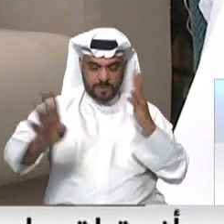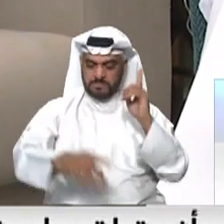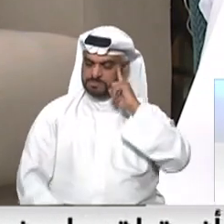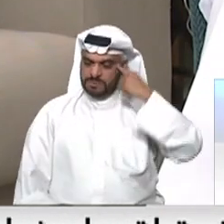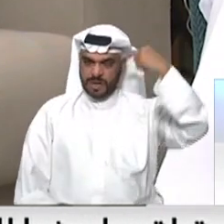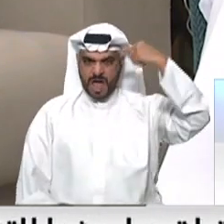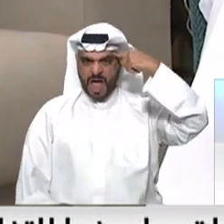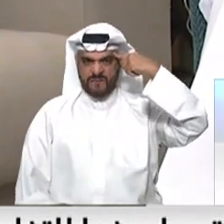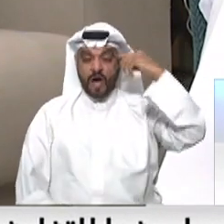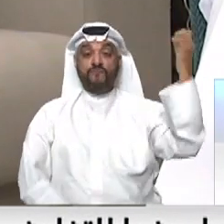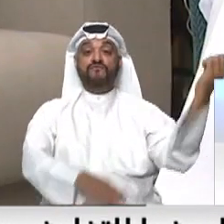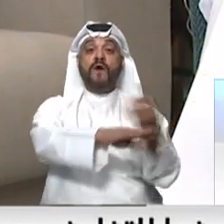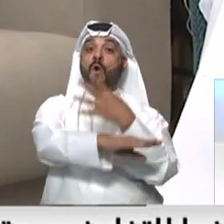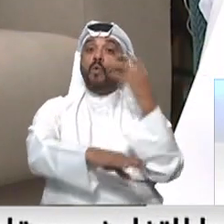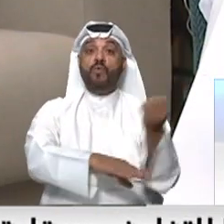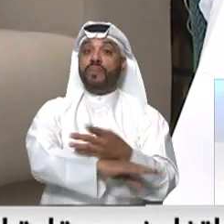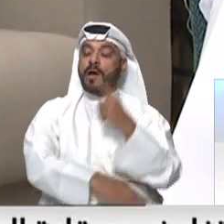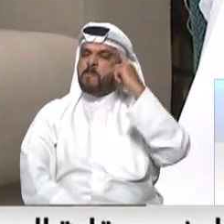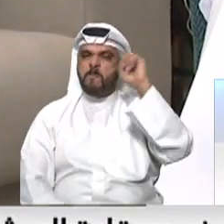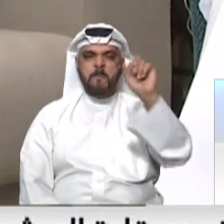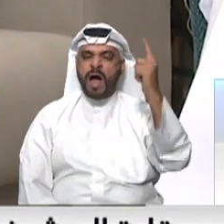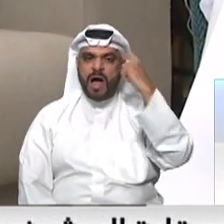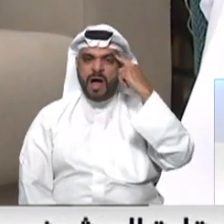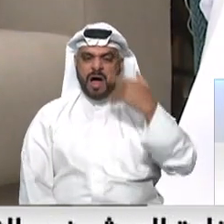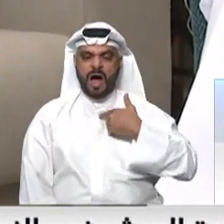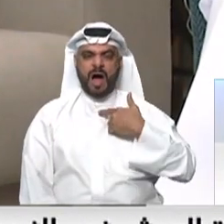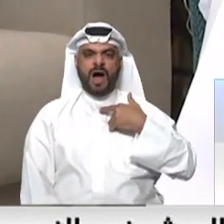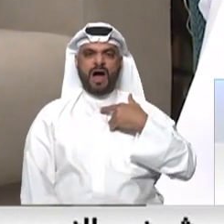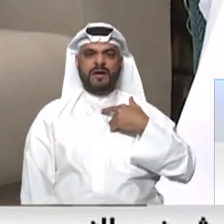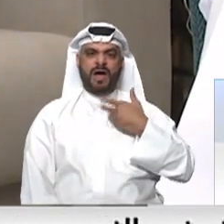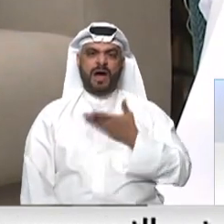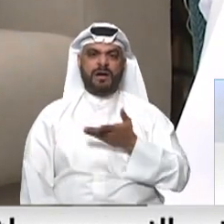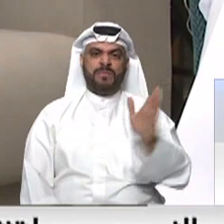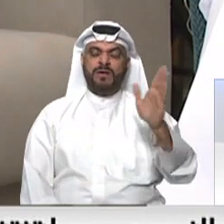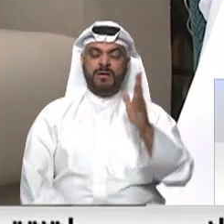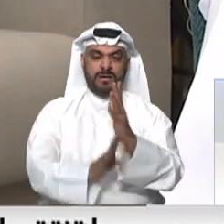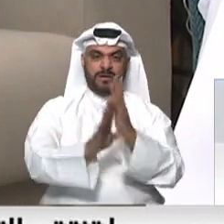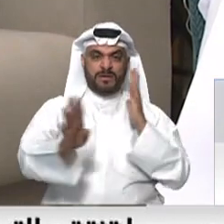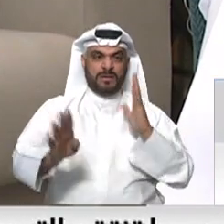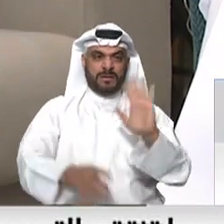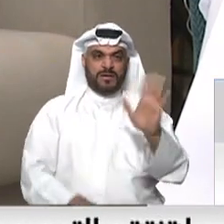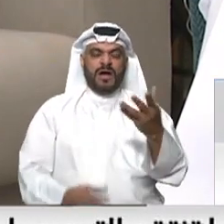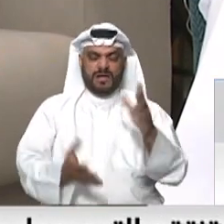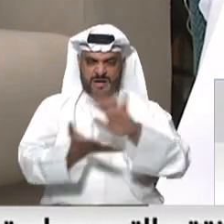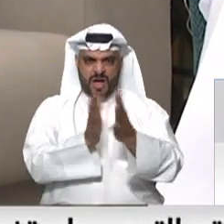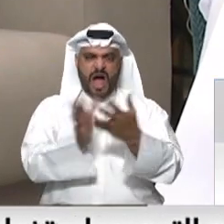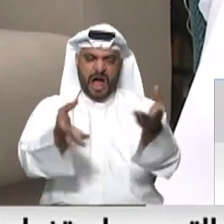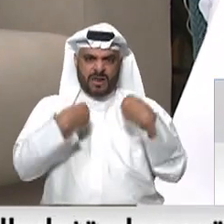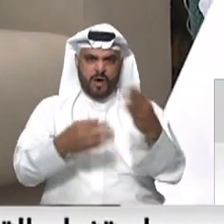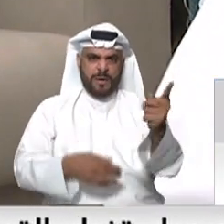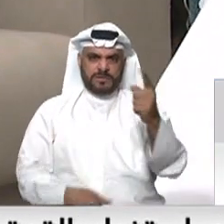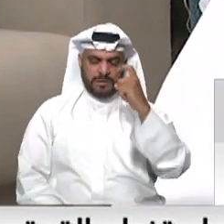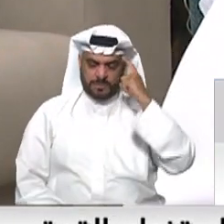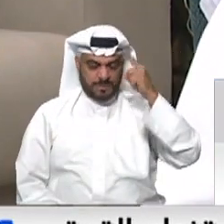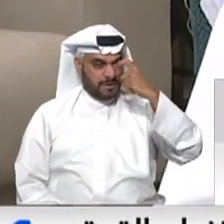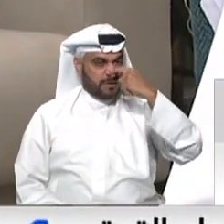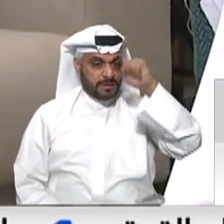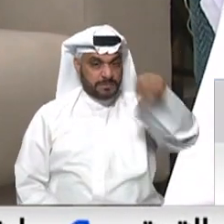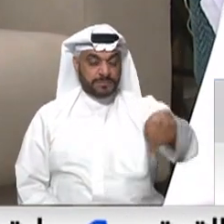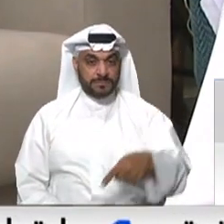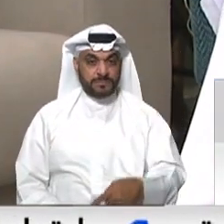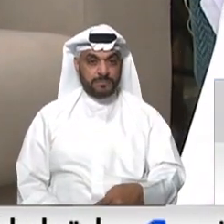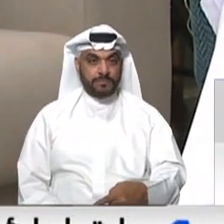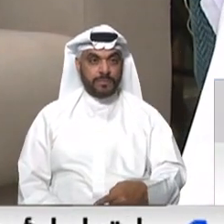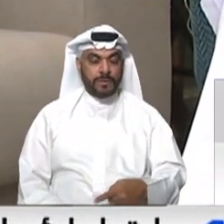جندي وعندي التحاق، يعني بيروح عزامة ولا شغلة كذي، فعطني خبز وخلص. وبعضهم كانوا يشون